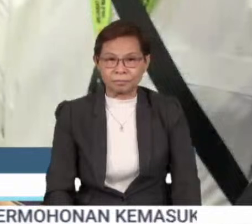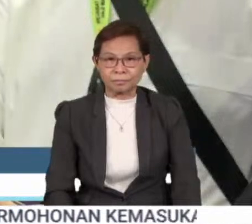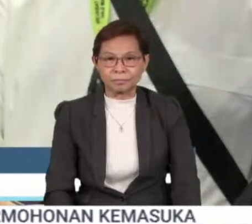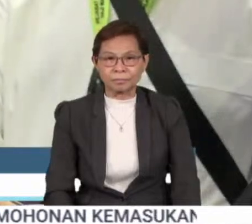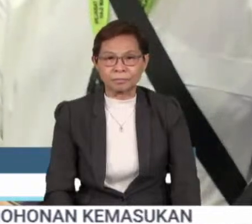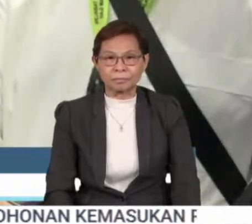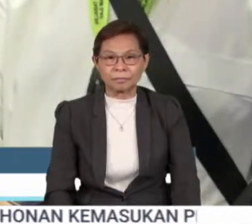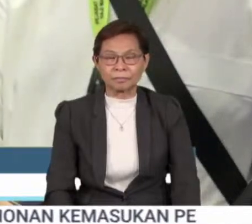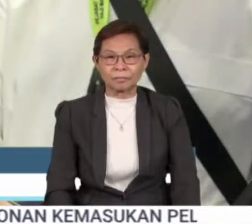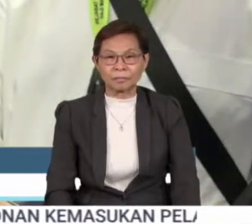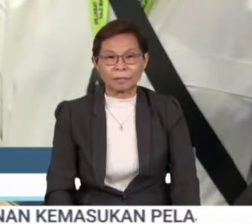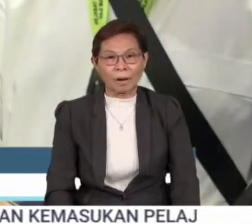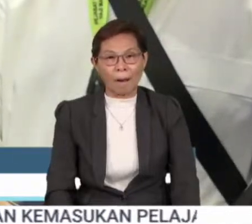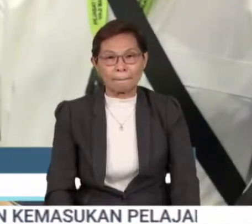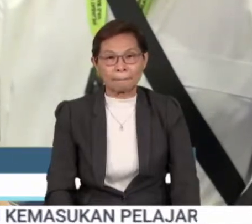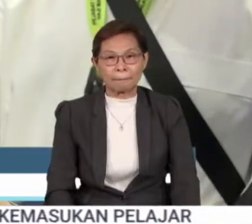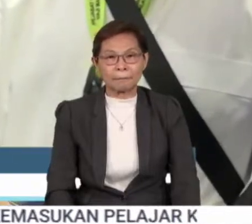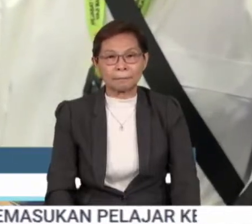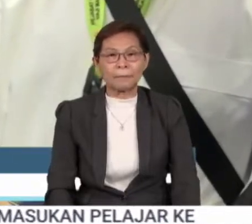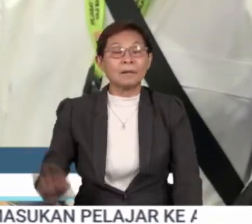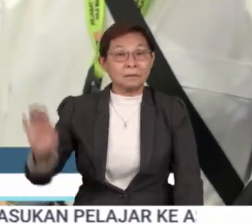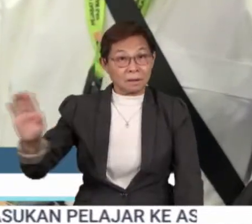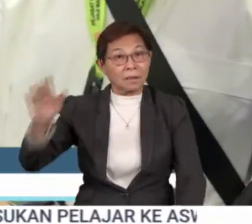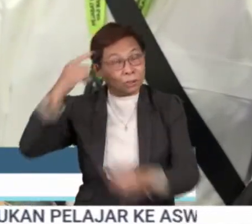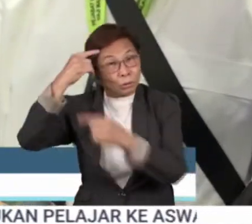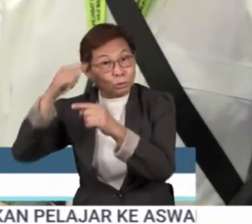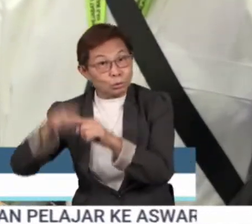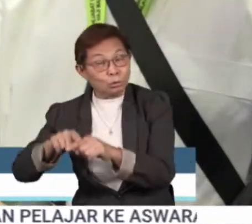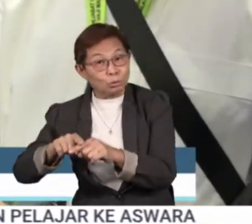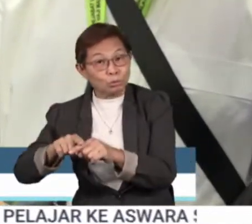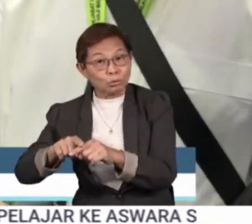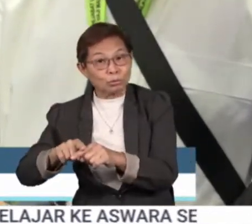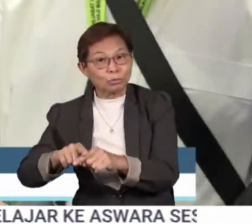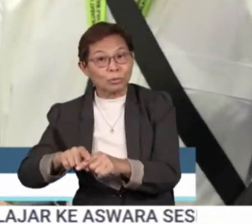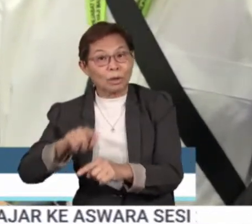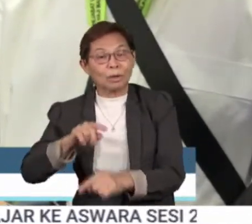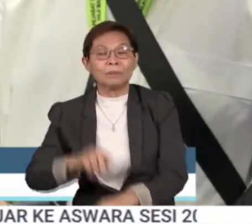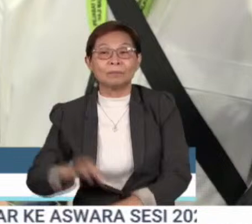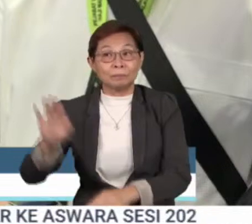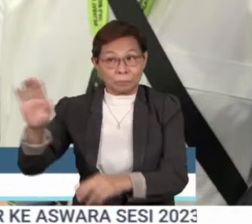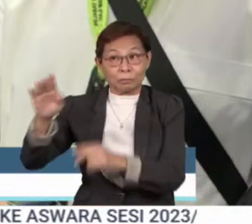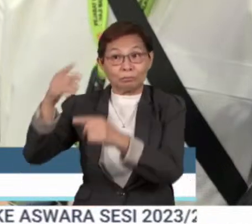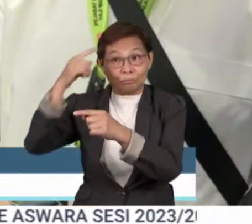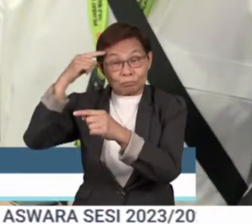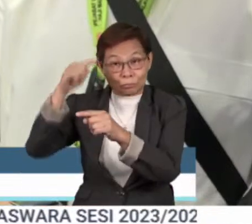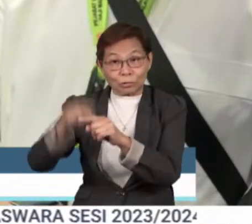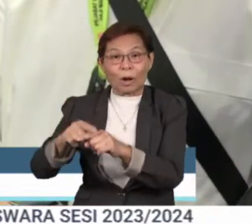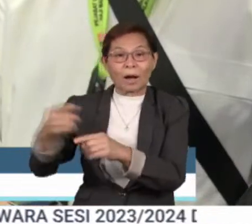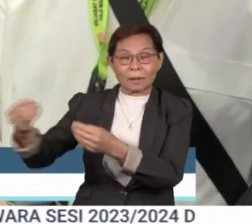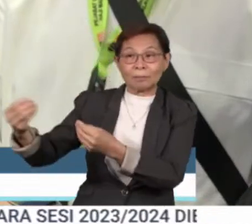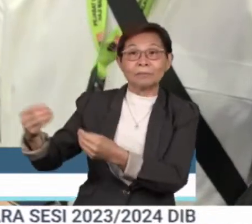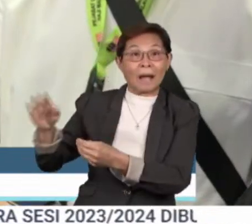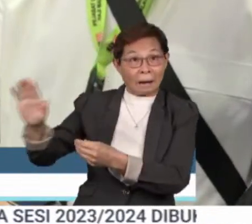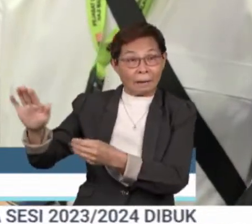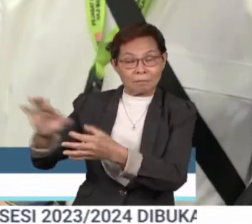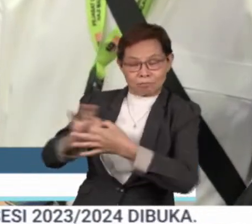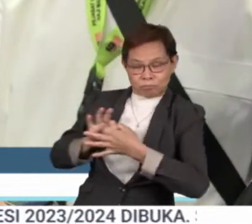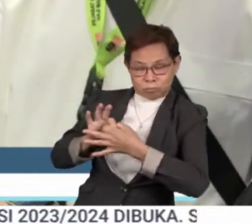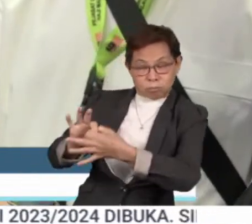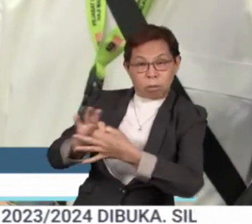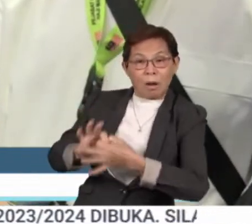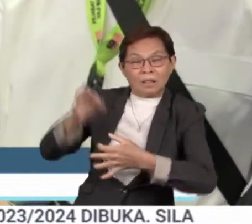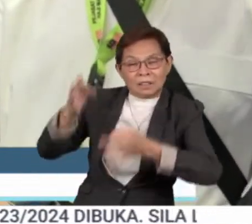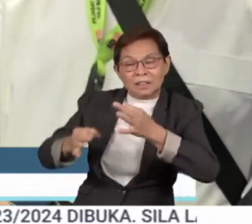Yang itu pada dasarnya dia bersetuju dan dia akan memberikan kerjasama